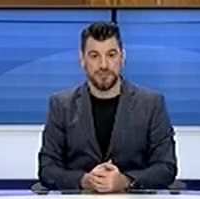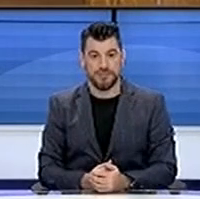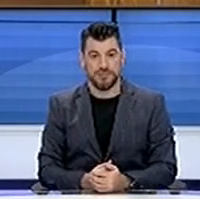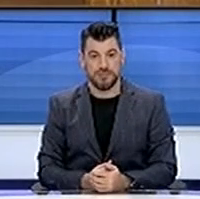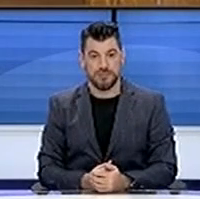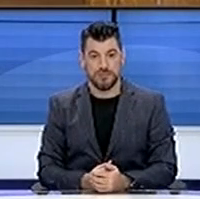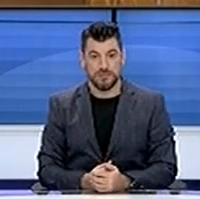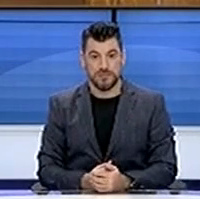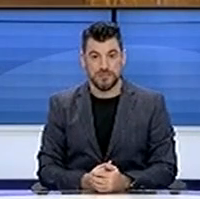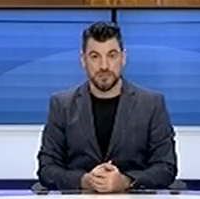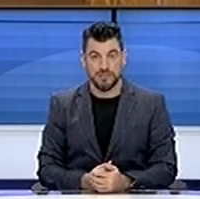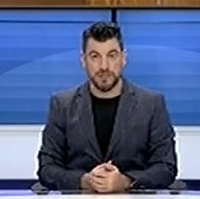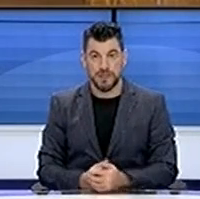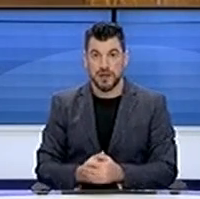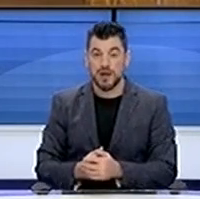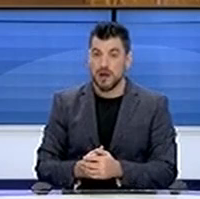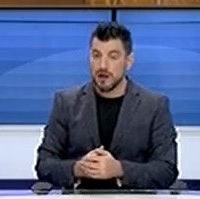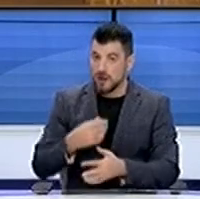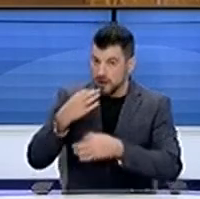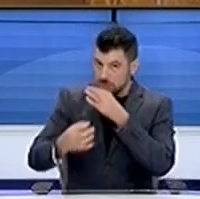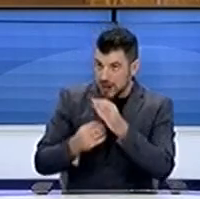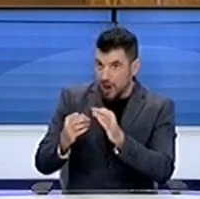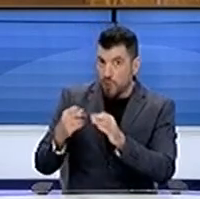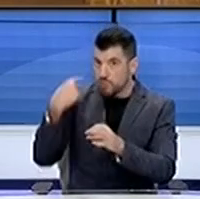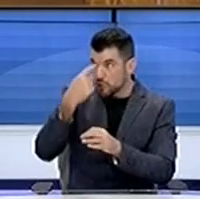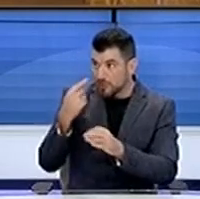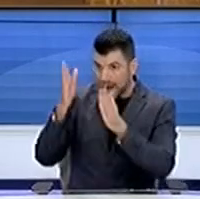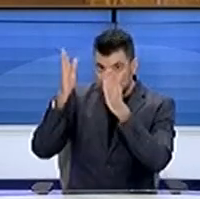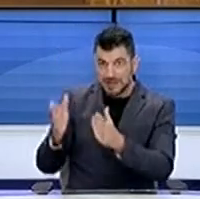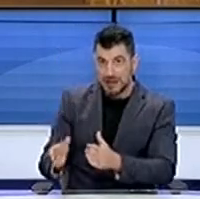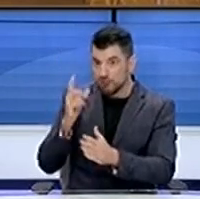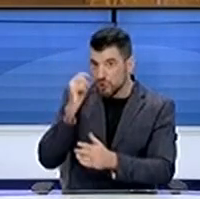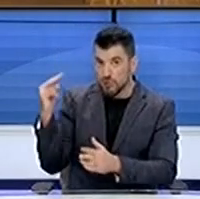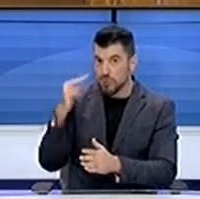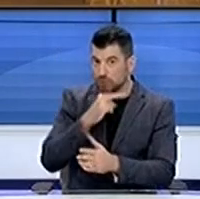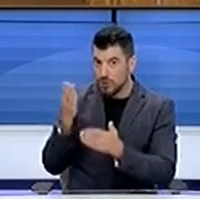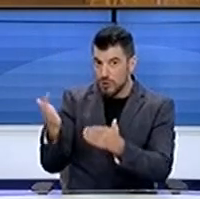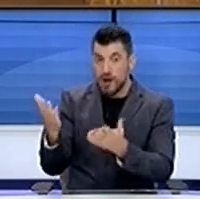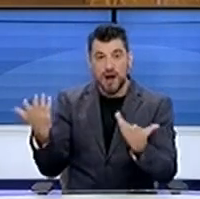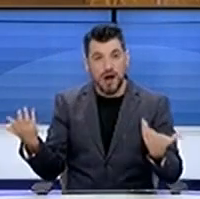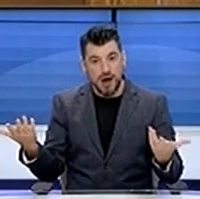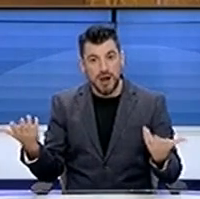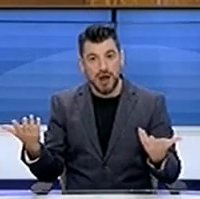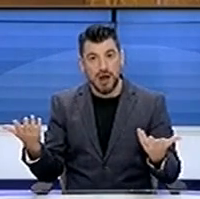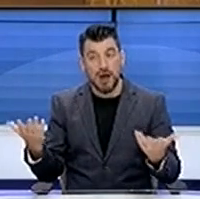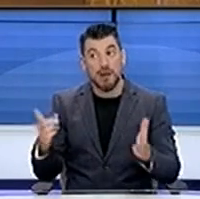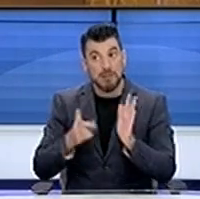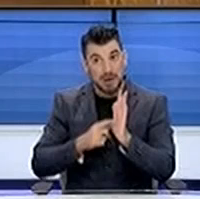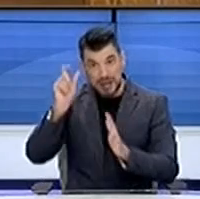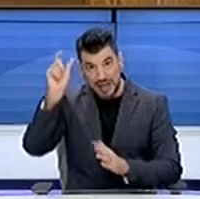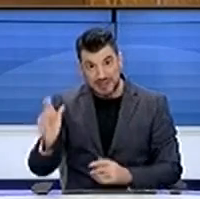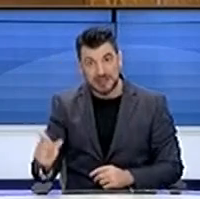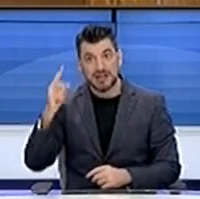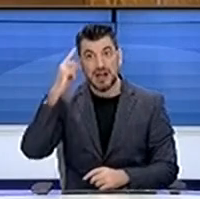Απευθύνομαι προσωπικά σε εσάς, αλλά προσπαθώντας να μετρήσω τα λόγια μου. Είναι καιρός να συνειδητοποιήσετε, κύριε